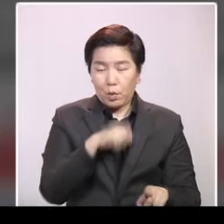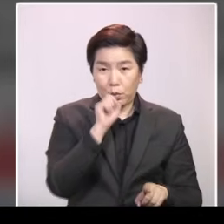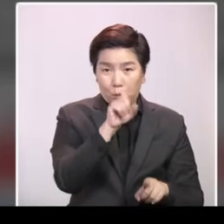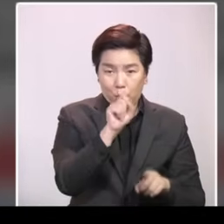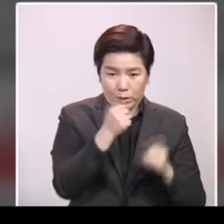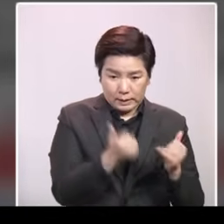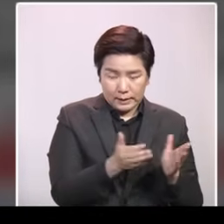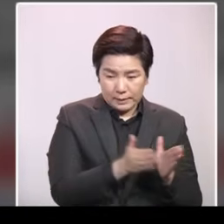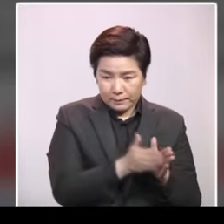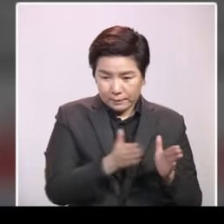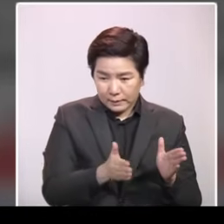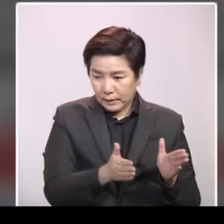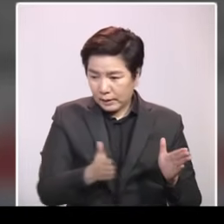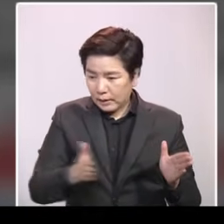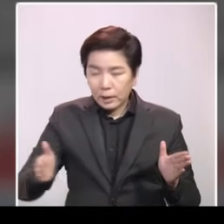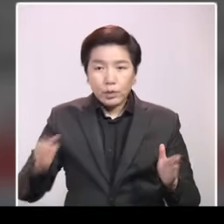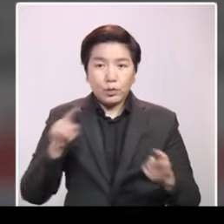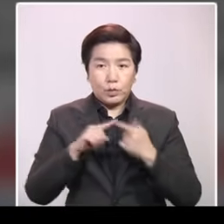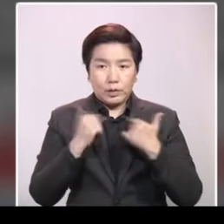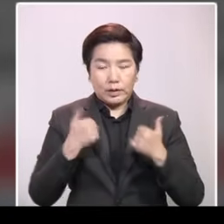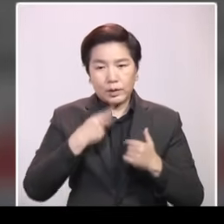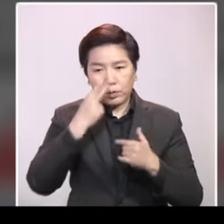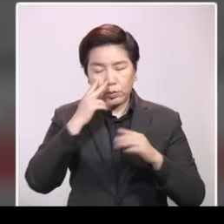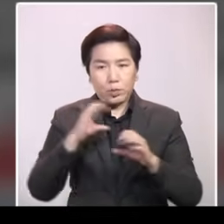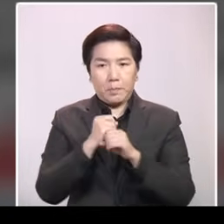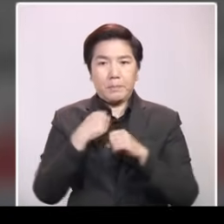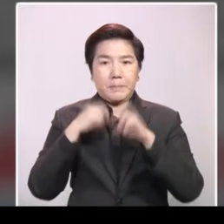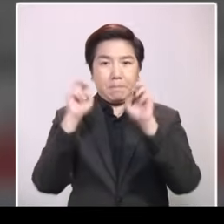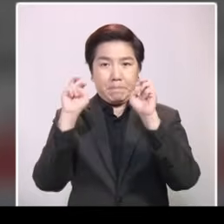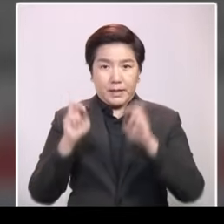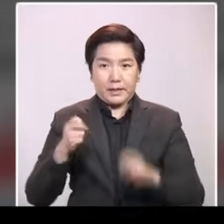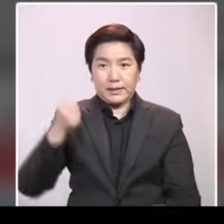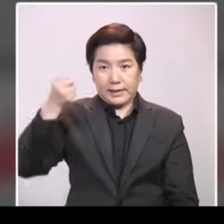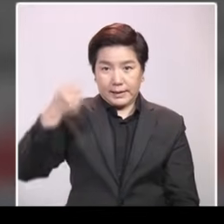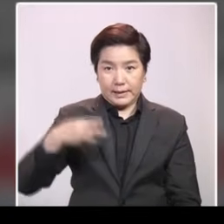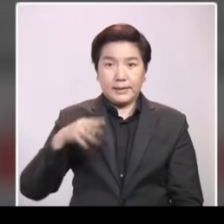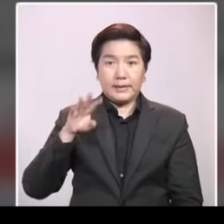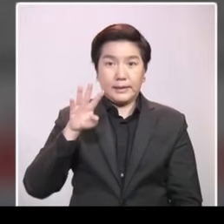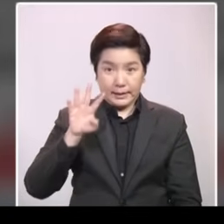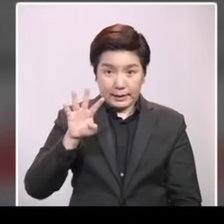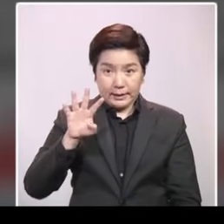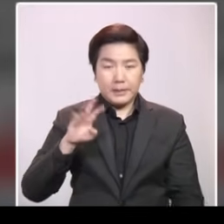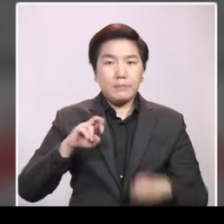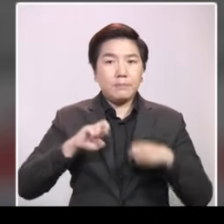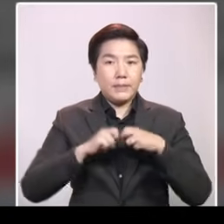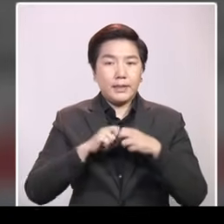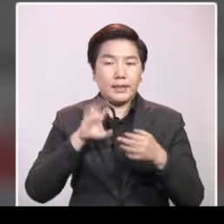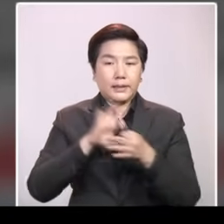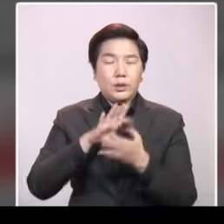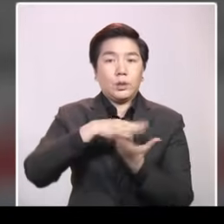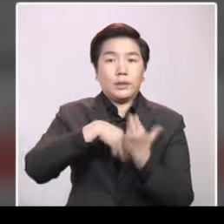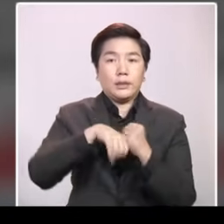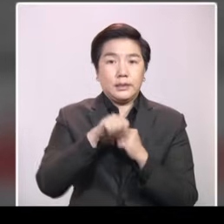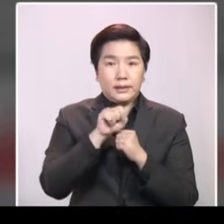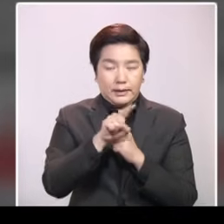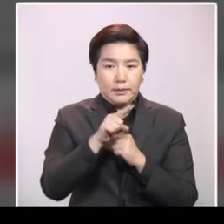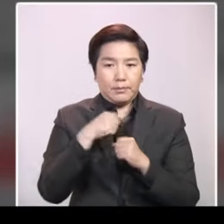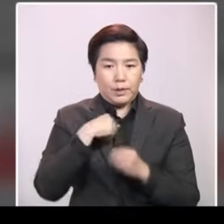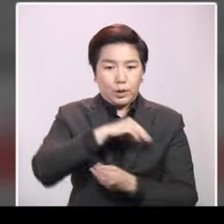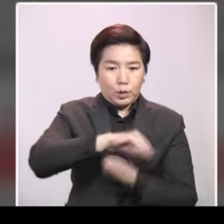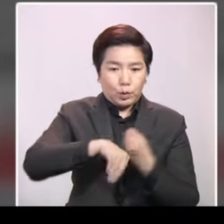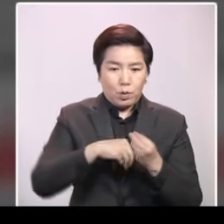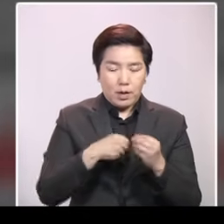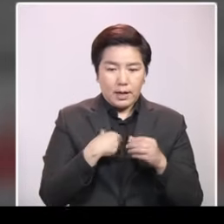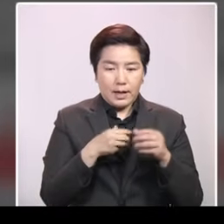ด่วนระยะกลางและระยะยาวโดยมีทั้งหมด 4ประเด็นได้แก่การแก้ไขปัญหาเศรษฐกิจการช่วยเหลือธุรกิจขนาด